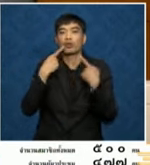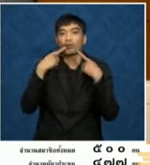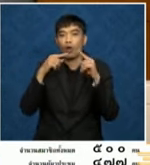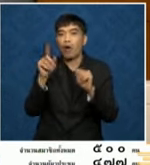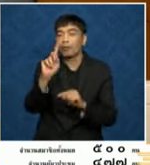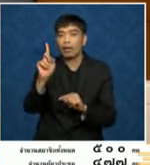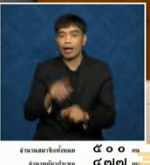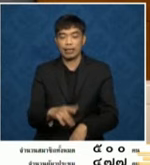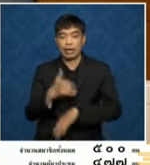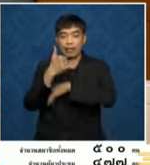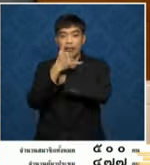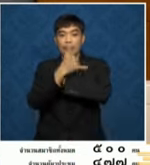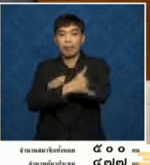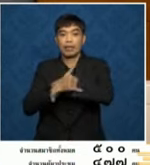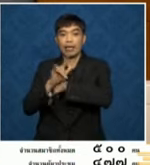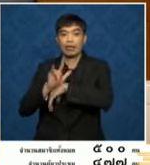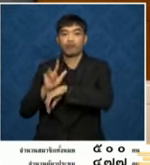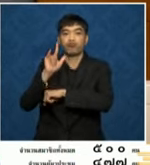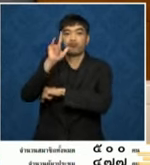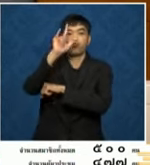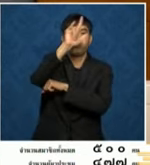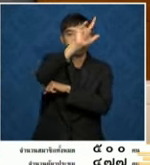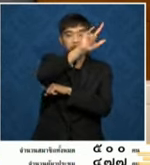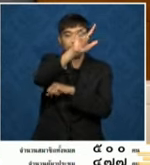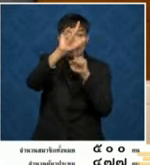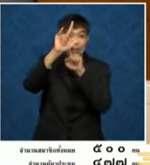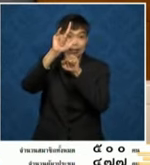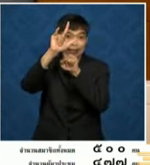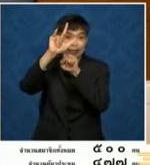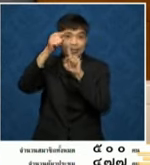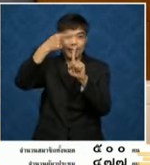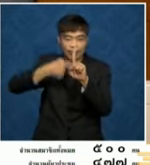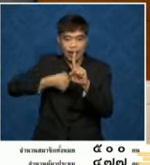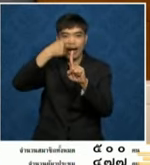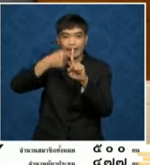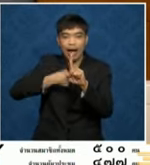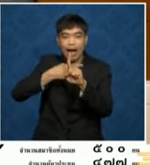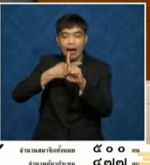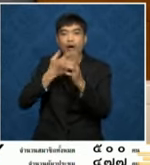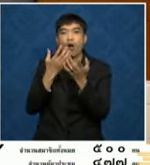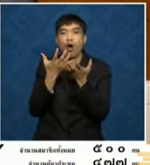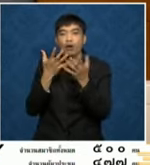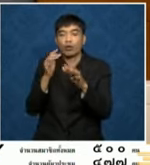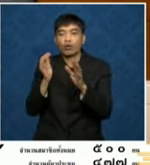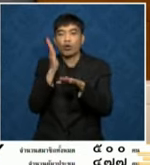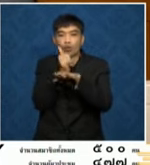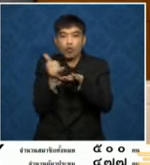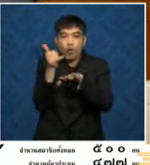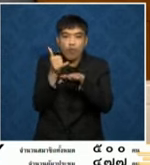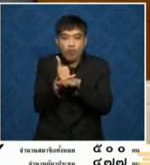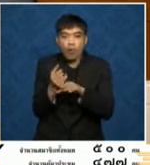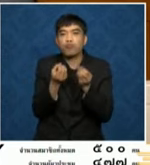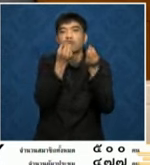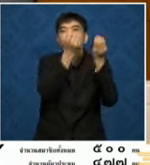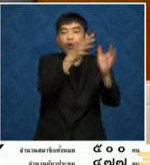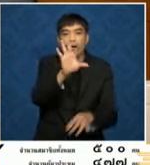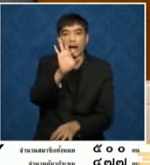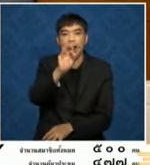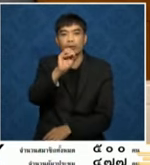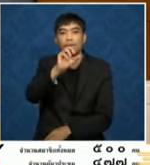การเช่าเหมาลำเครื่องบินขนส่งกำลังพลลาผลัดพักจำนวน190ล้านบาทครับ